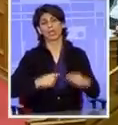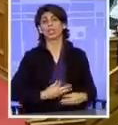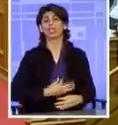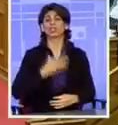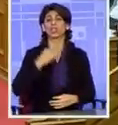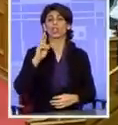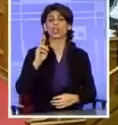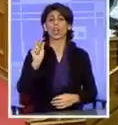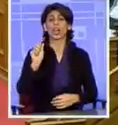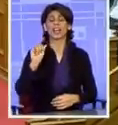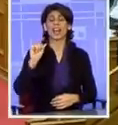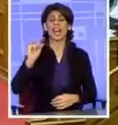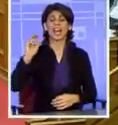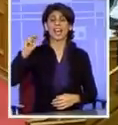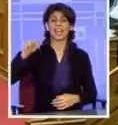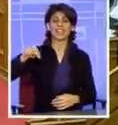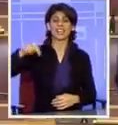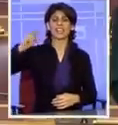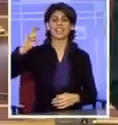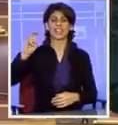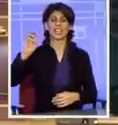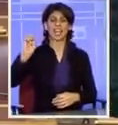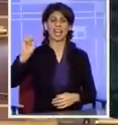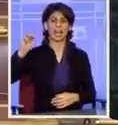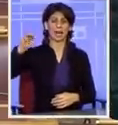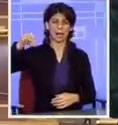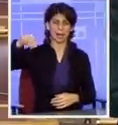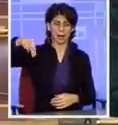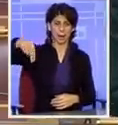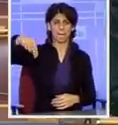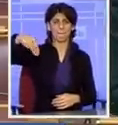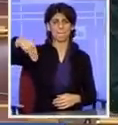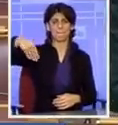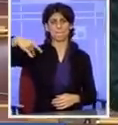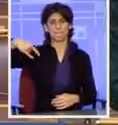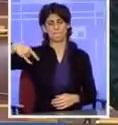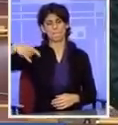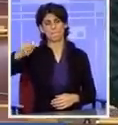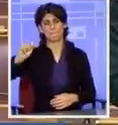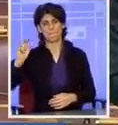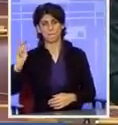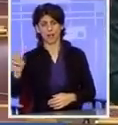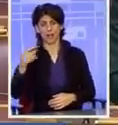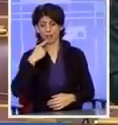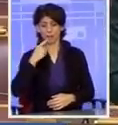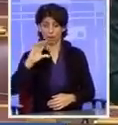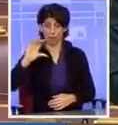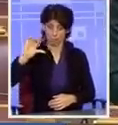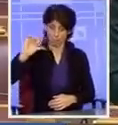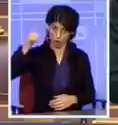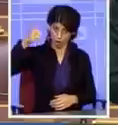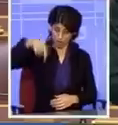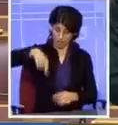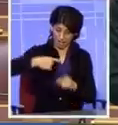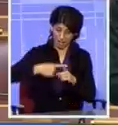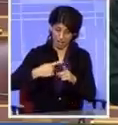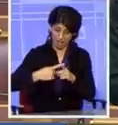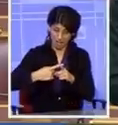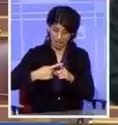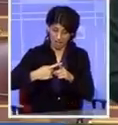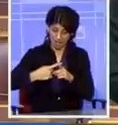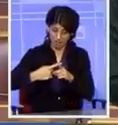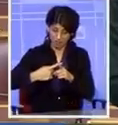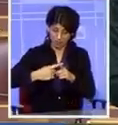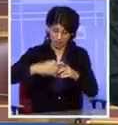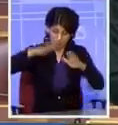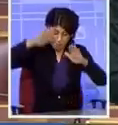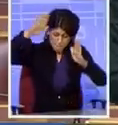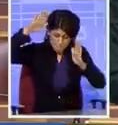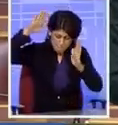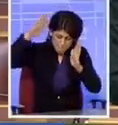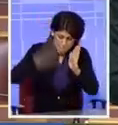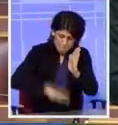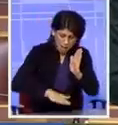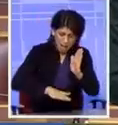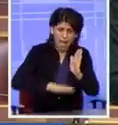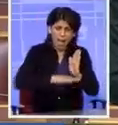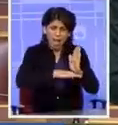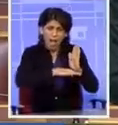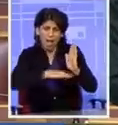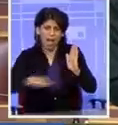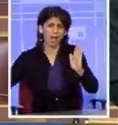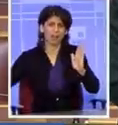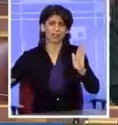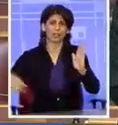Ράιχενμπαχ που μας λέει πρώτα να πιάσετε πάτο, έτσι χιδέα μας το λέει, πρώτα να πιάσετε πάτο και μετά